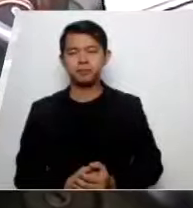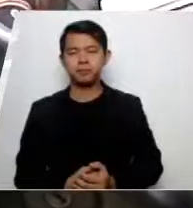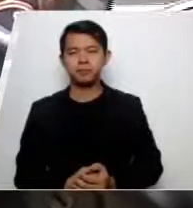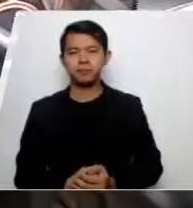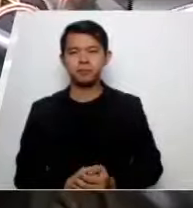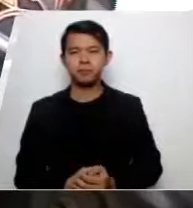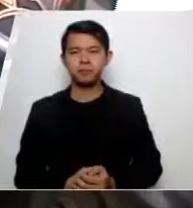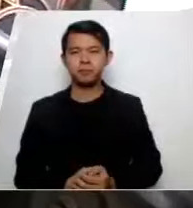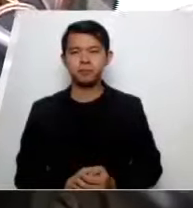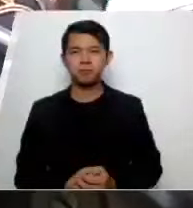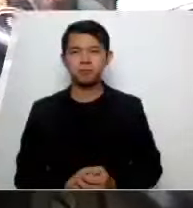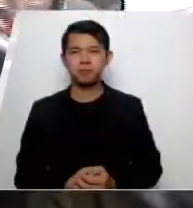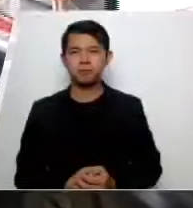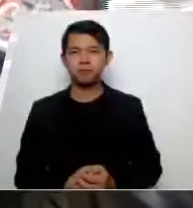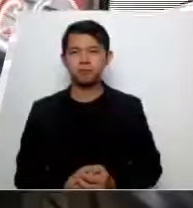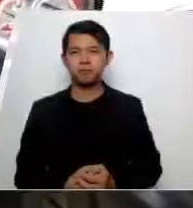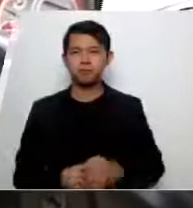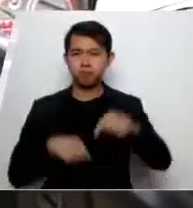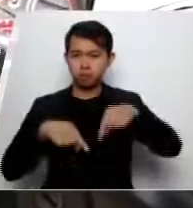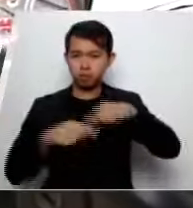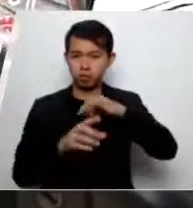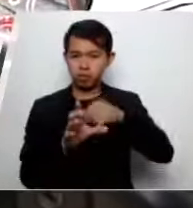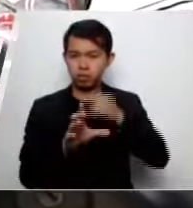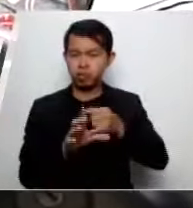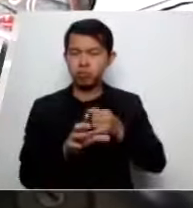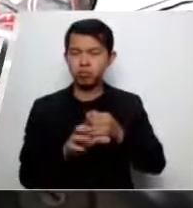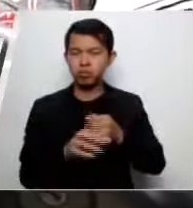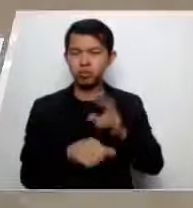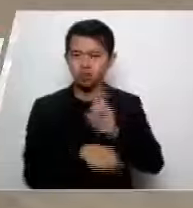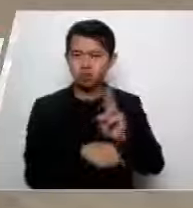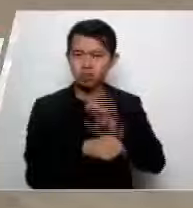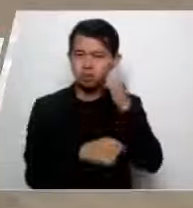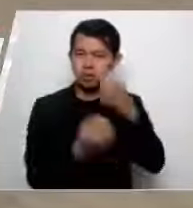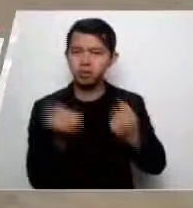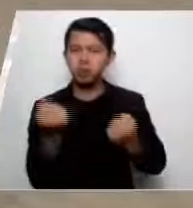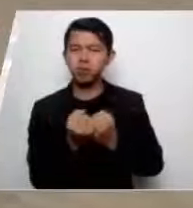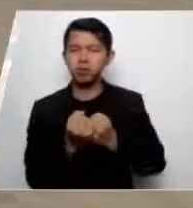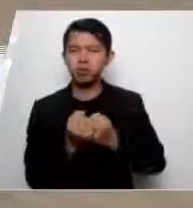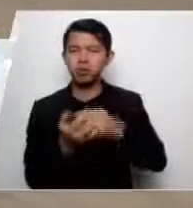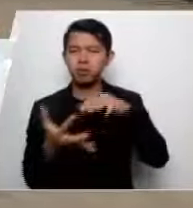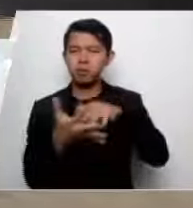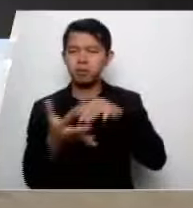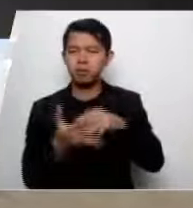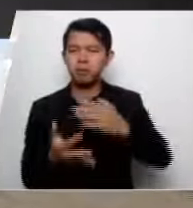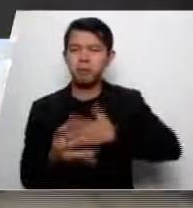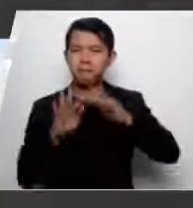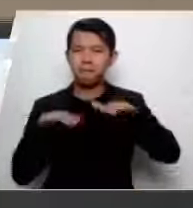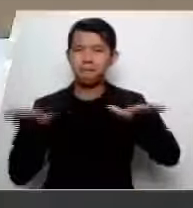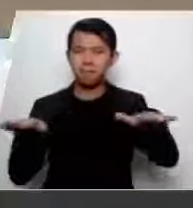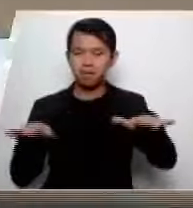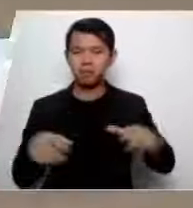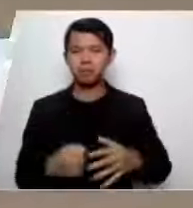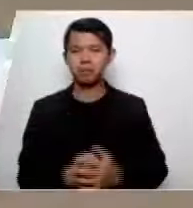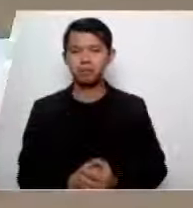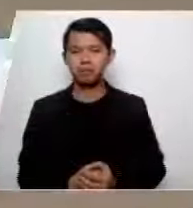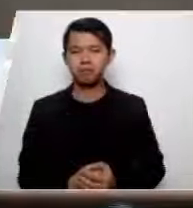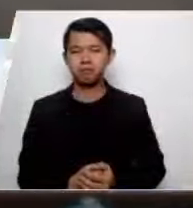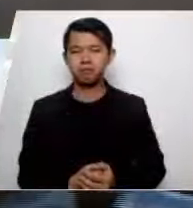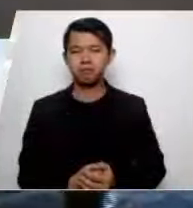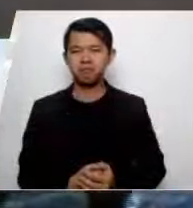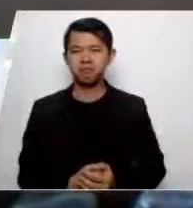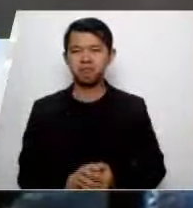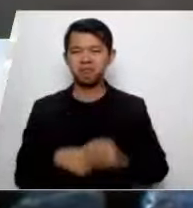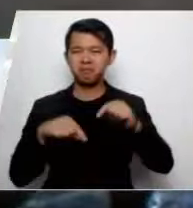Dito ko binuha yung anak ko, pag-aaral, yung mga masada. Dahil ito lang ang alam na pagkakakitaan sa